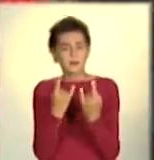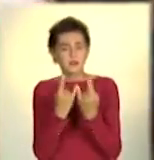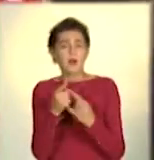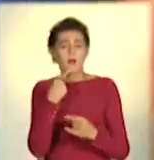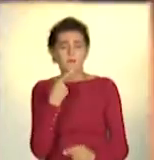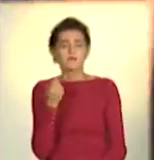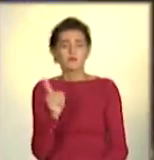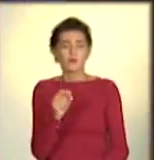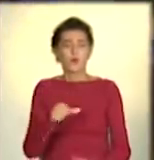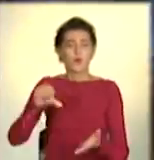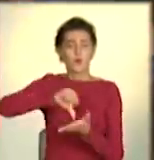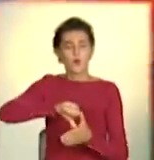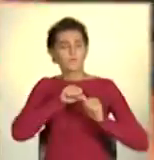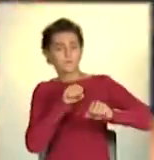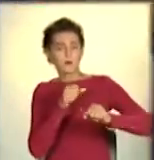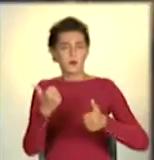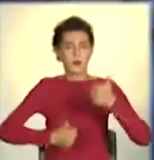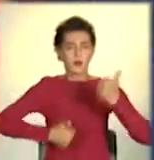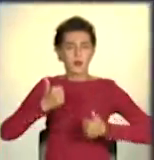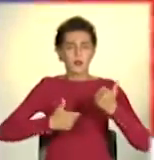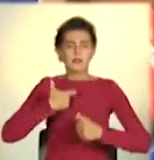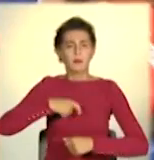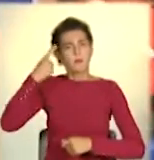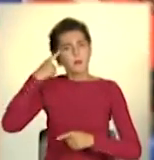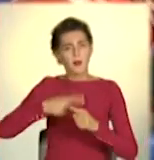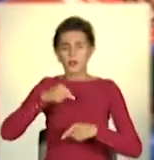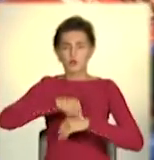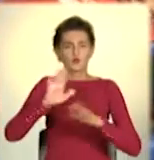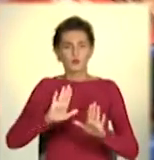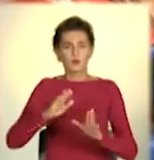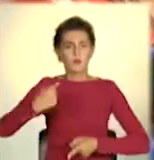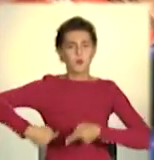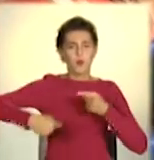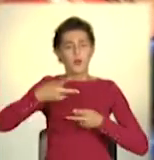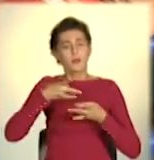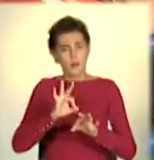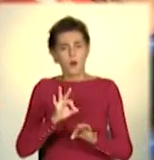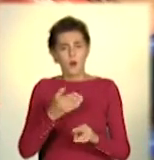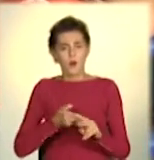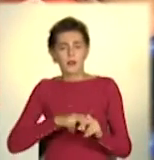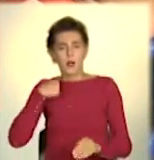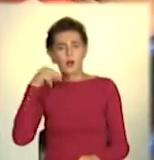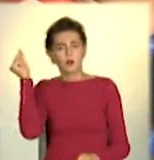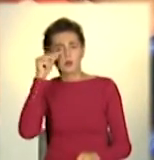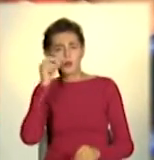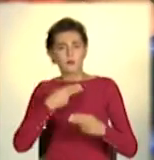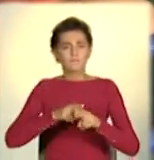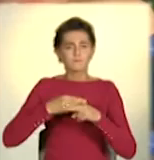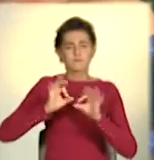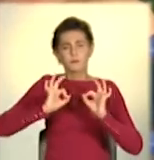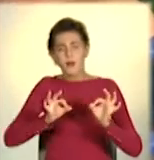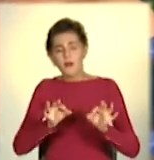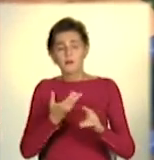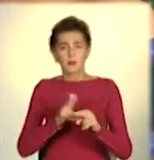на спарингах титуловані спортсмени – противники. Отработка цих комбінацій, які ми отрабатуємо на спарингах,